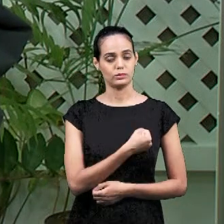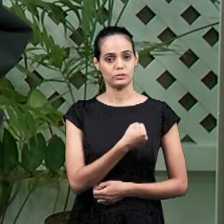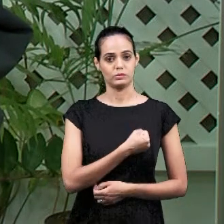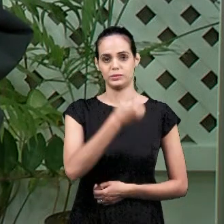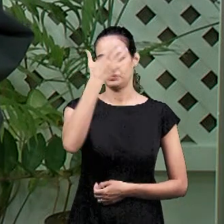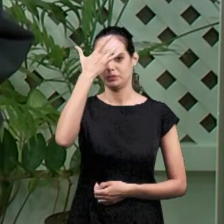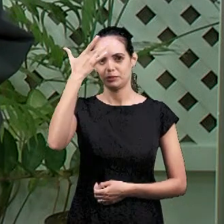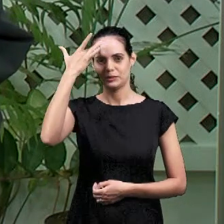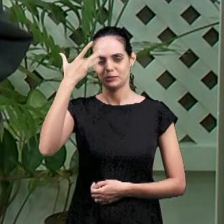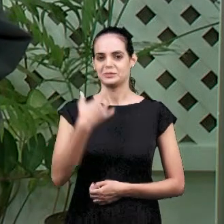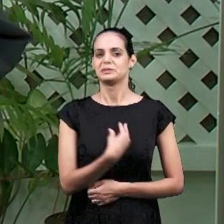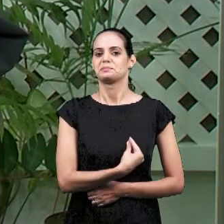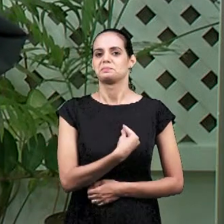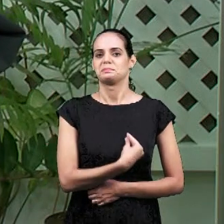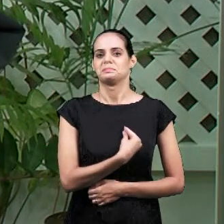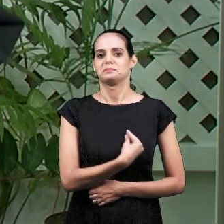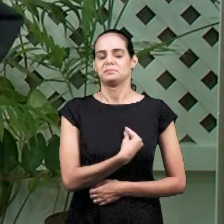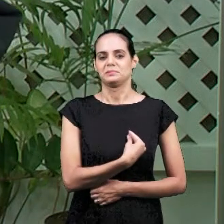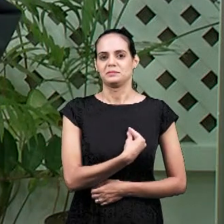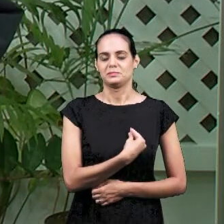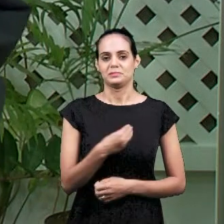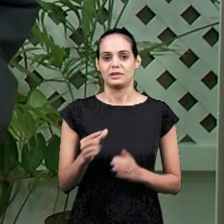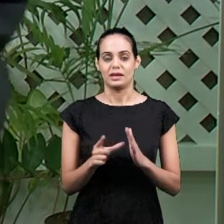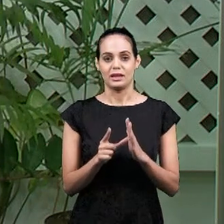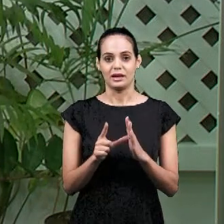nous allons dire le nombre de participants.